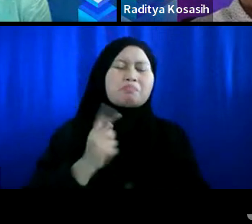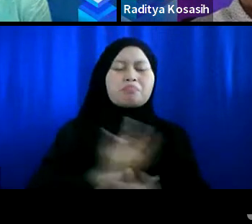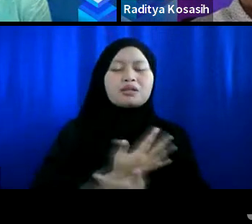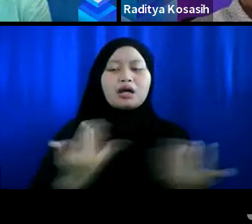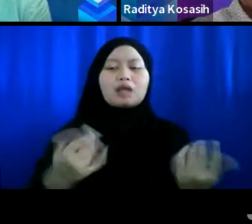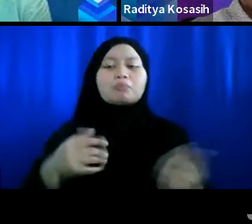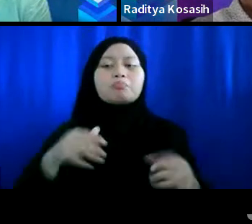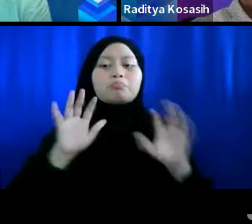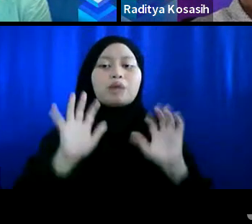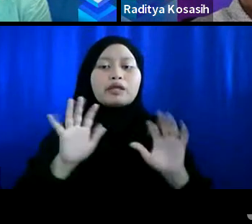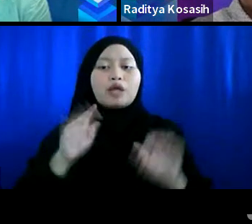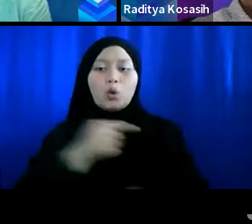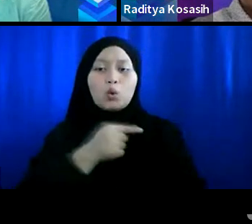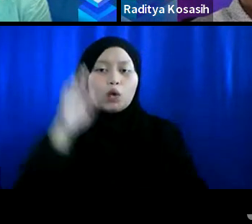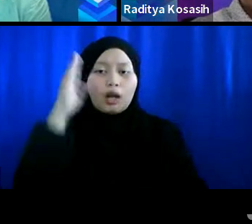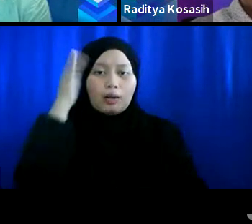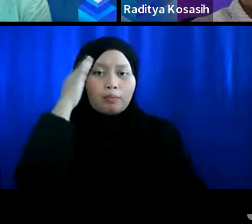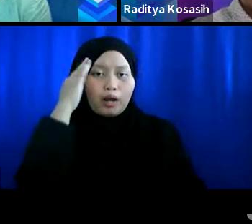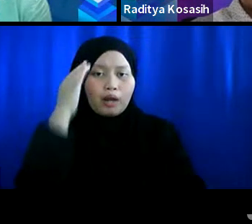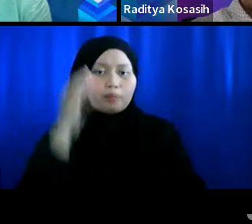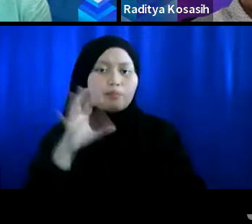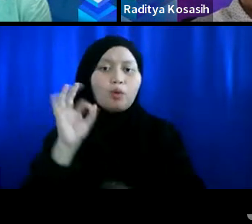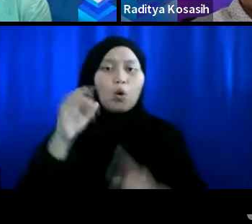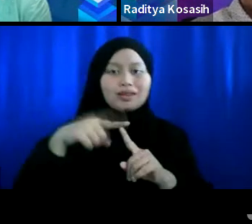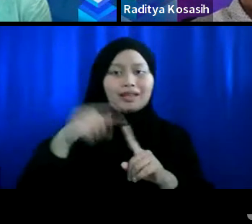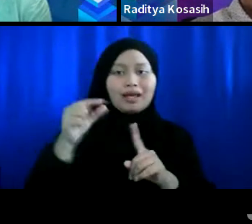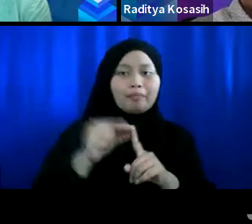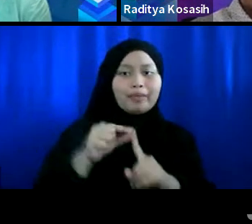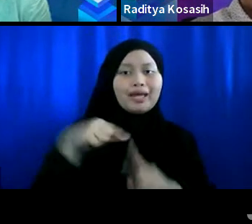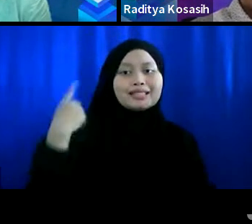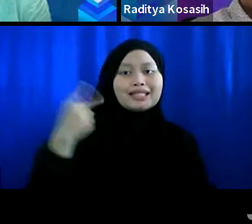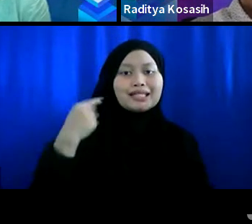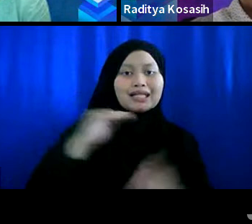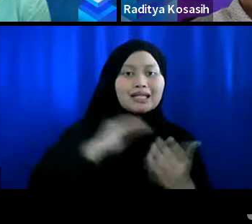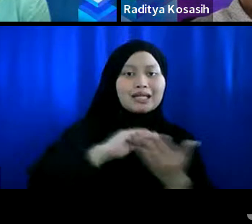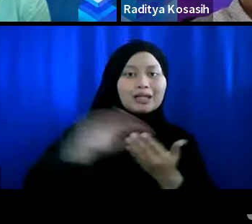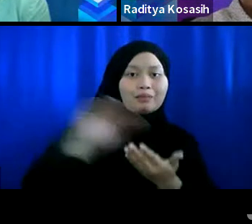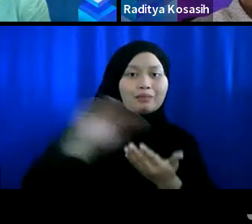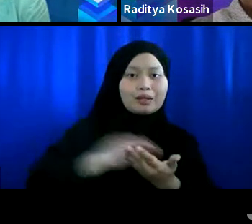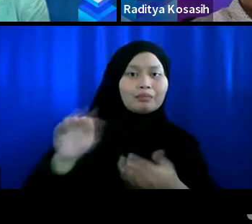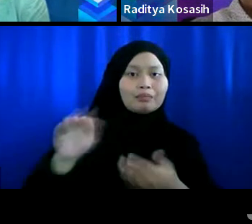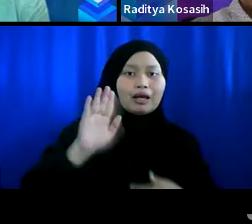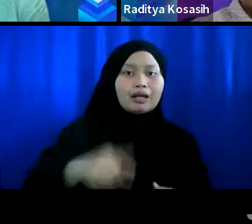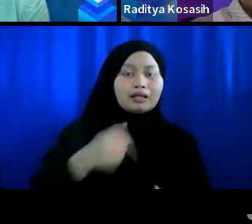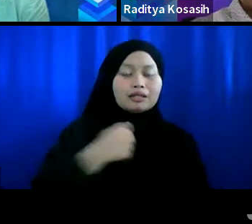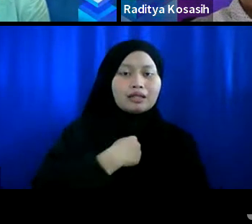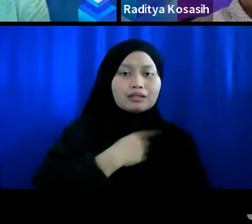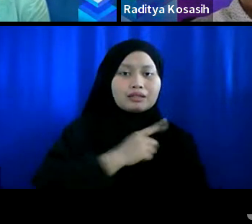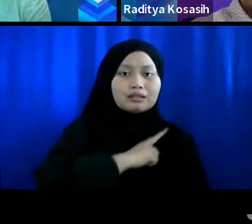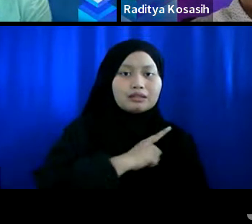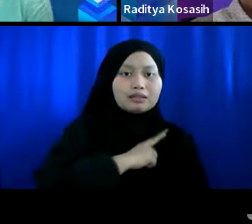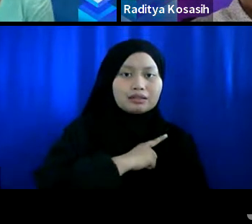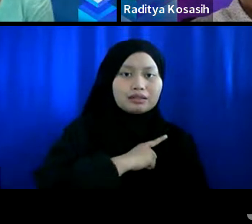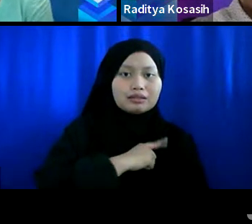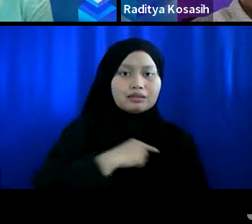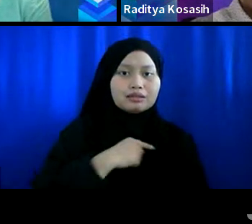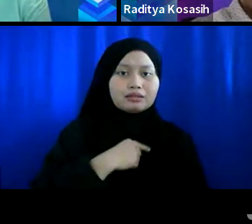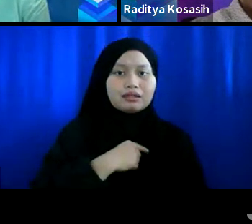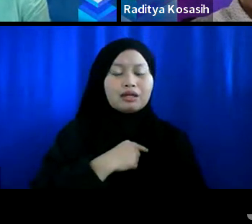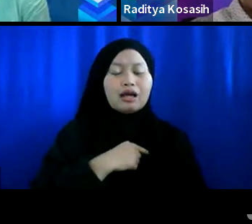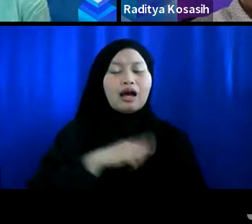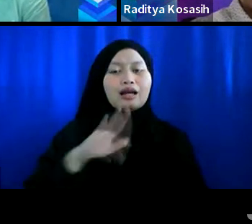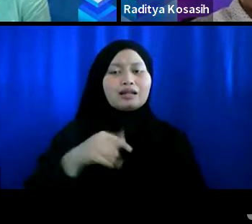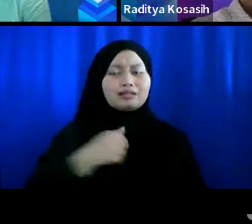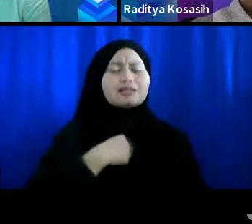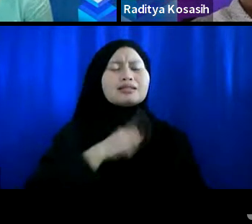lagi promo TV dustana sering uang saja sendiri pernah juga dia tapi dia menyalakan di miskin orang 20